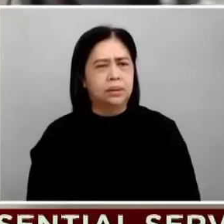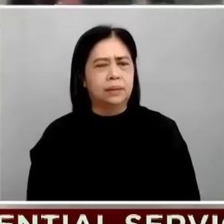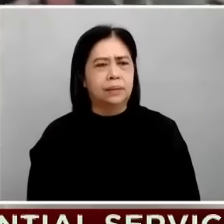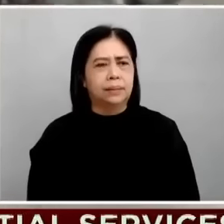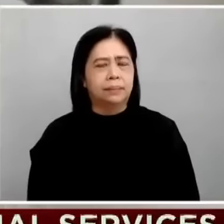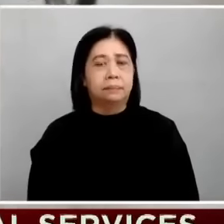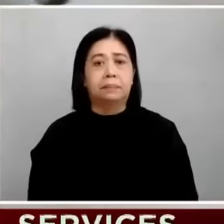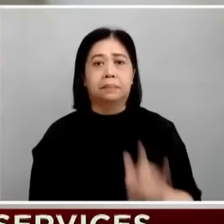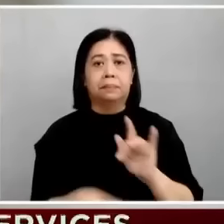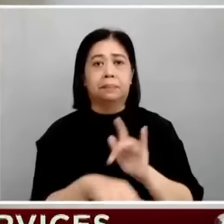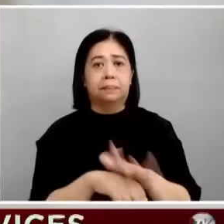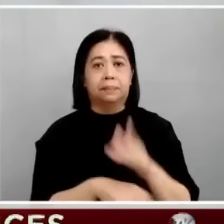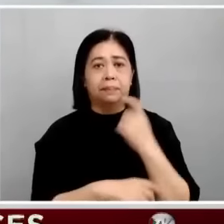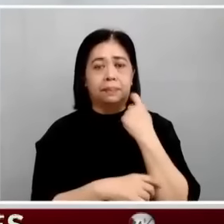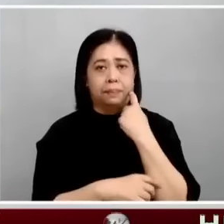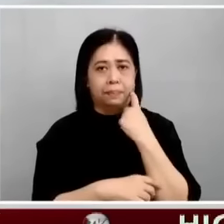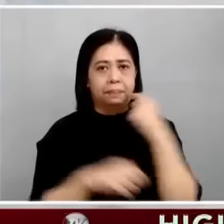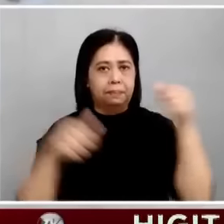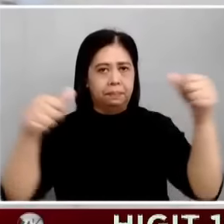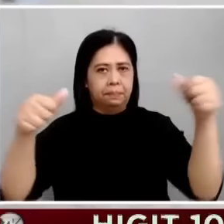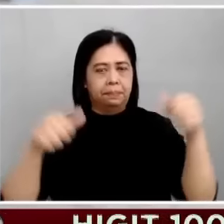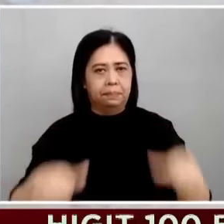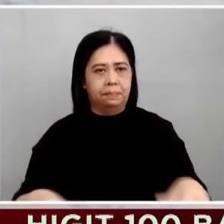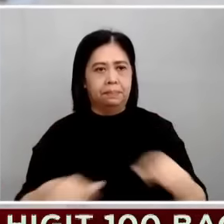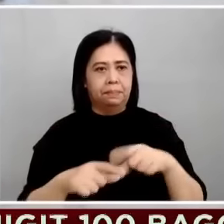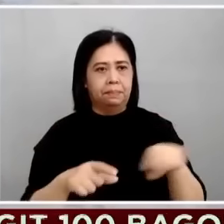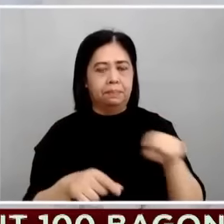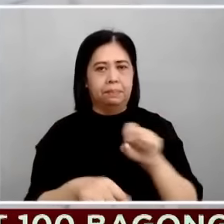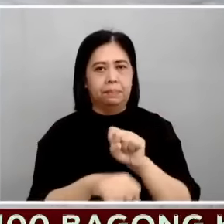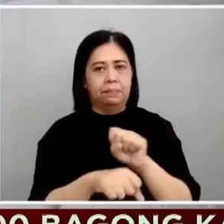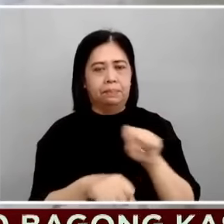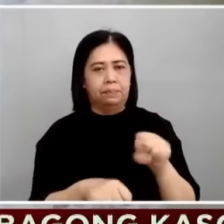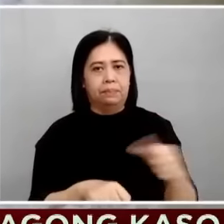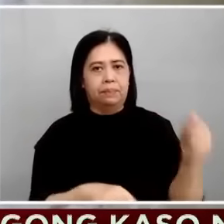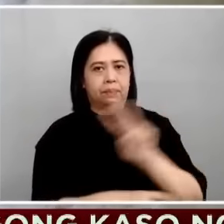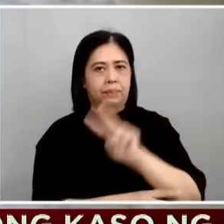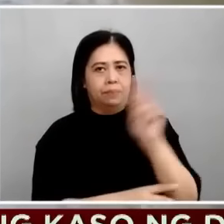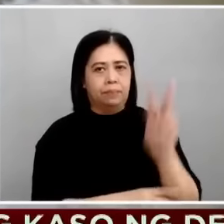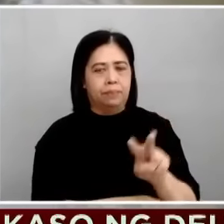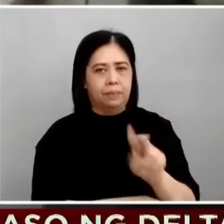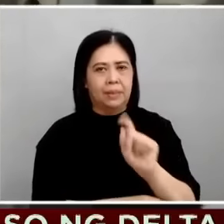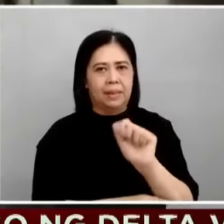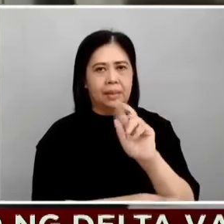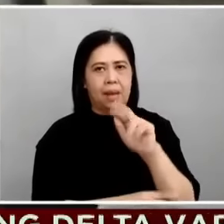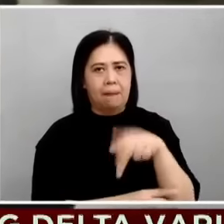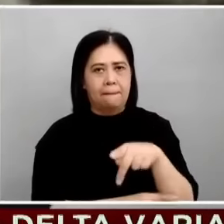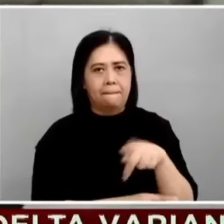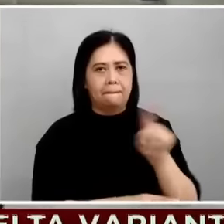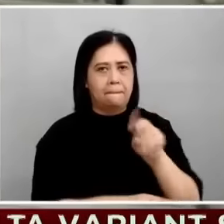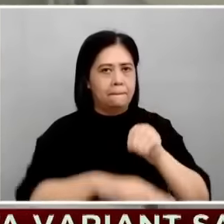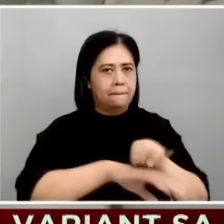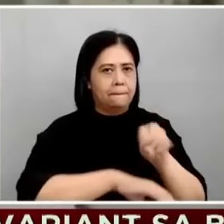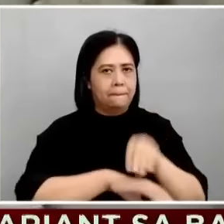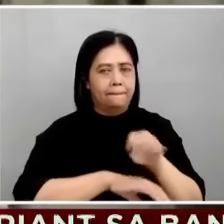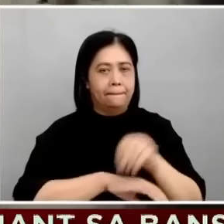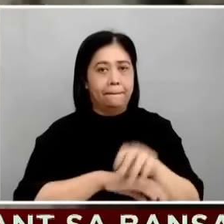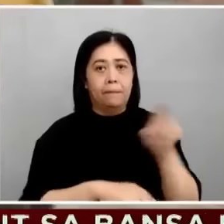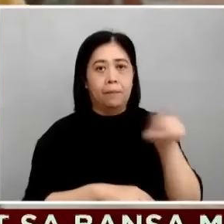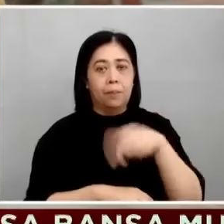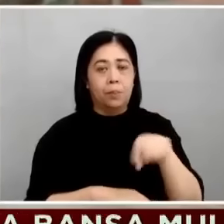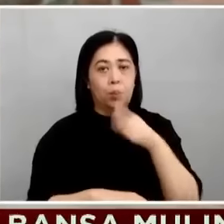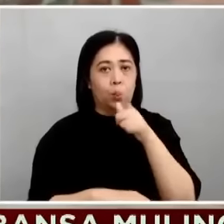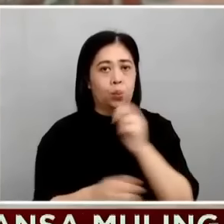Maaga pa lang kanina, ikinabit na ng mga traffic enforcer ng Valenzuela ang tarpaulin ng mga traffic advisory. Para ito sa mga